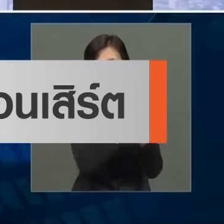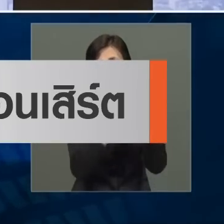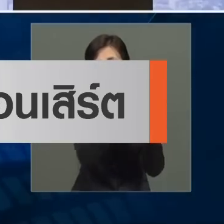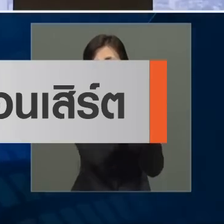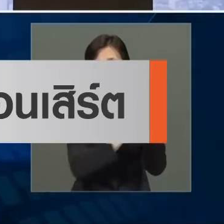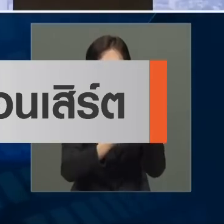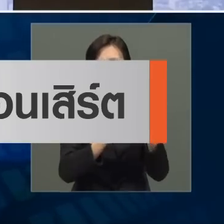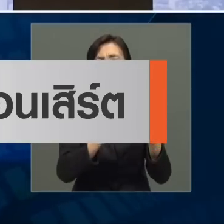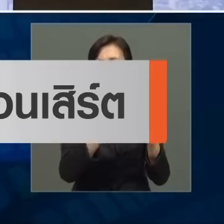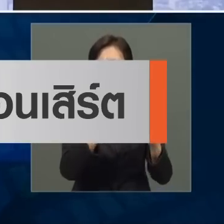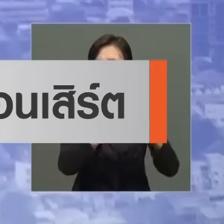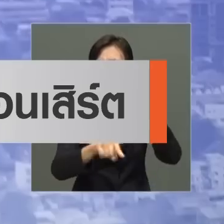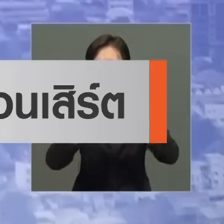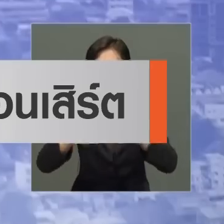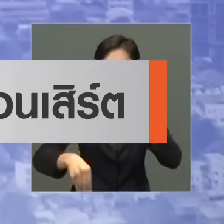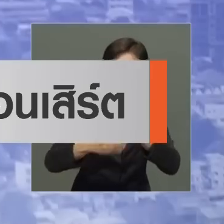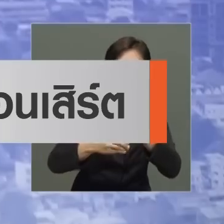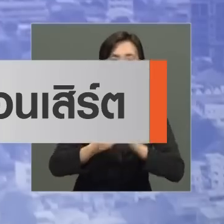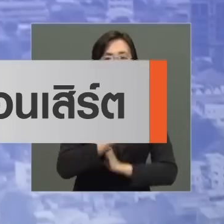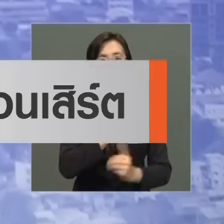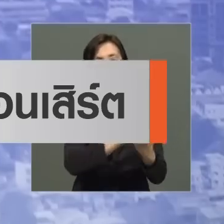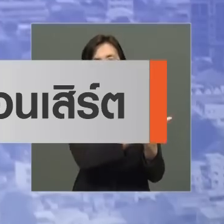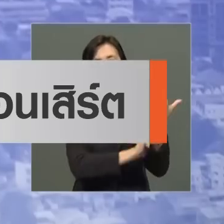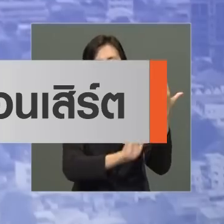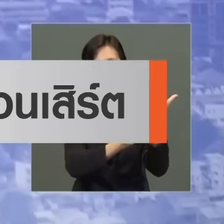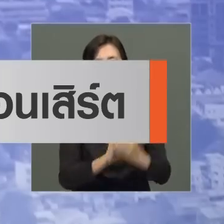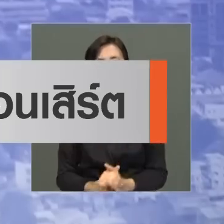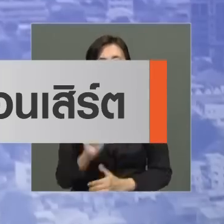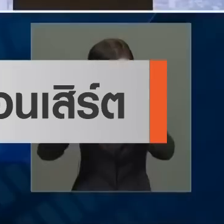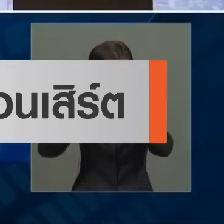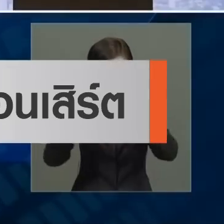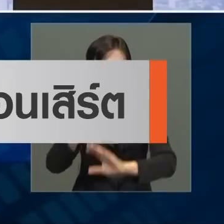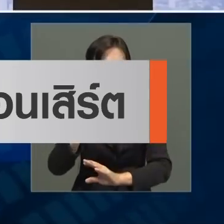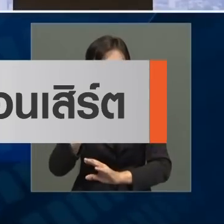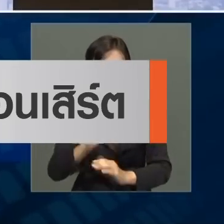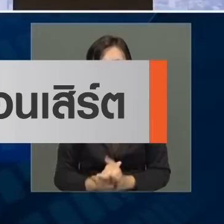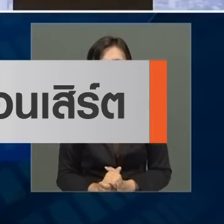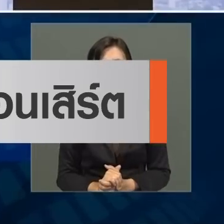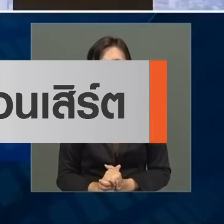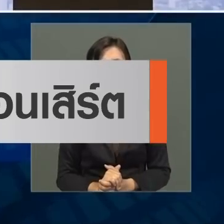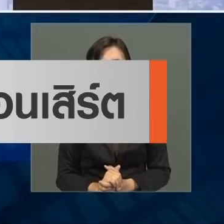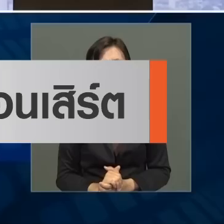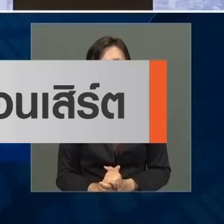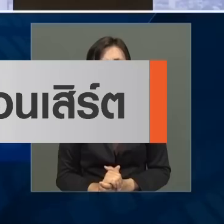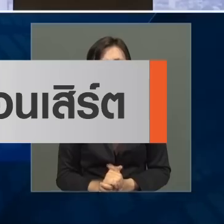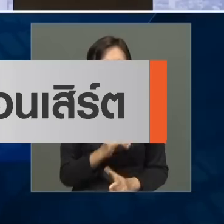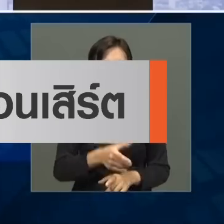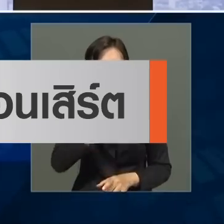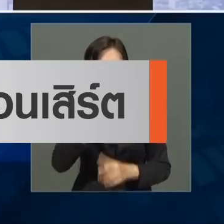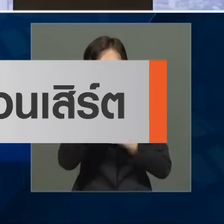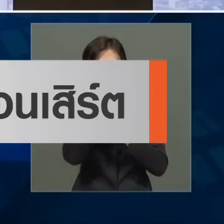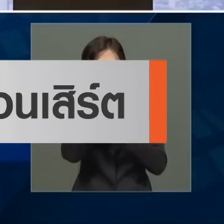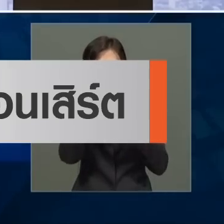ได้ก็คือส่งน้ำพระกิจกรรมทางศาสนารดน้ำดำหัวตามประเพณีเดินทางข้ามจังหวัดได้นะครับ